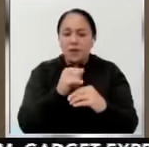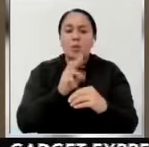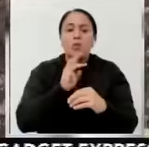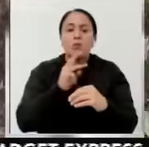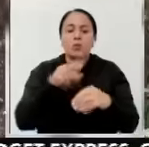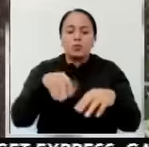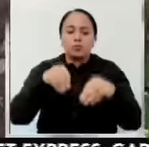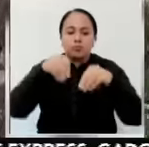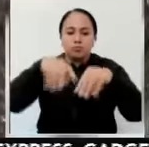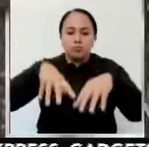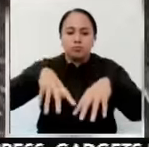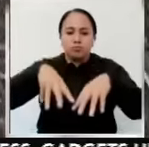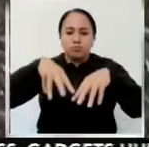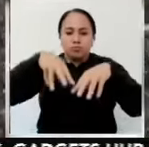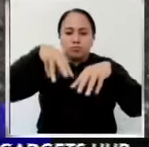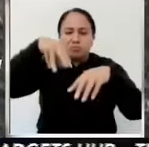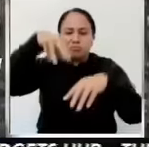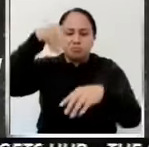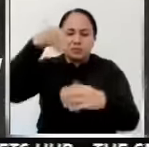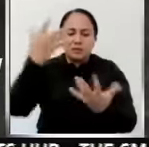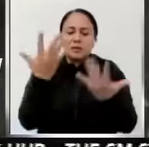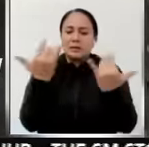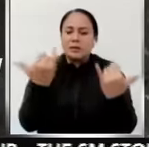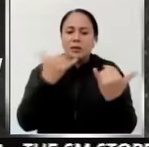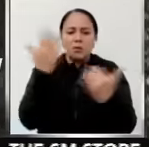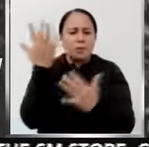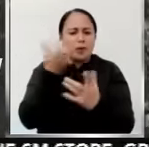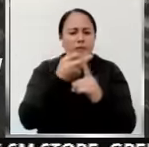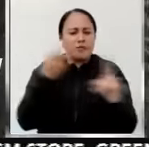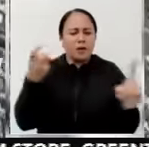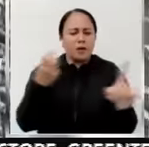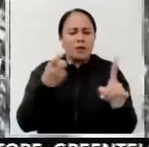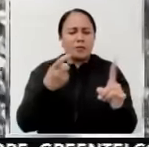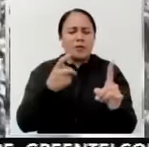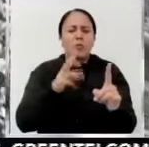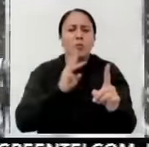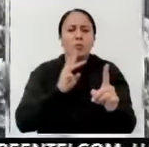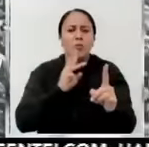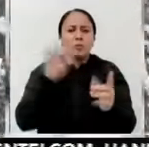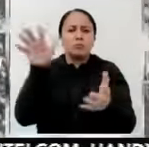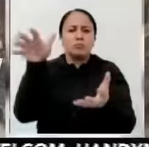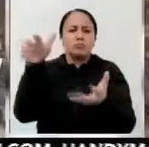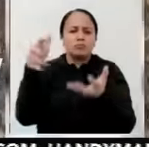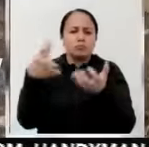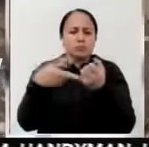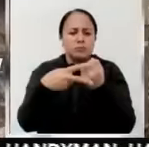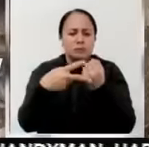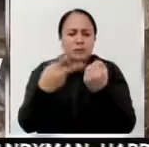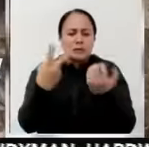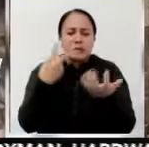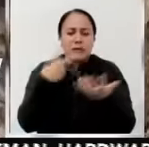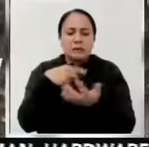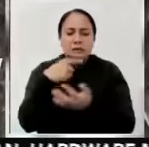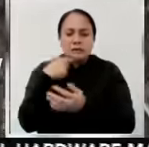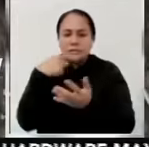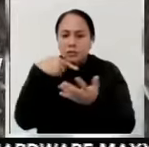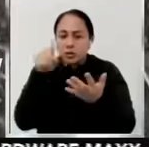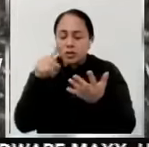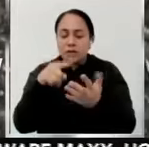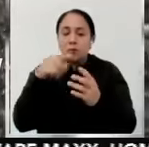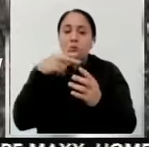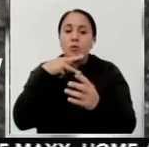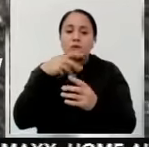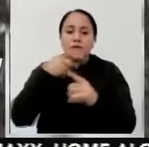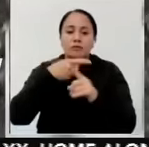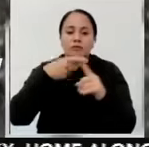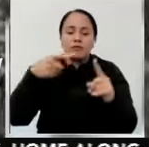ugat. Samantala, saan kaya galing ang tubig na nakolekta ni na Baby June? Ayon sa isang botanist, ang tubig posibleng nagmula sa ugat mismo ng